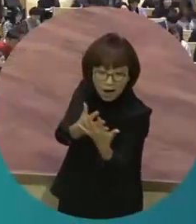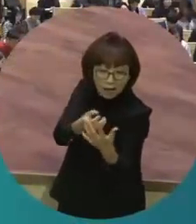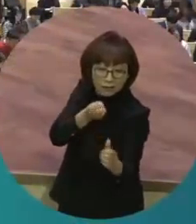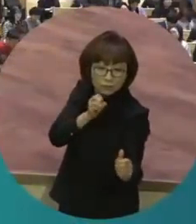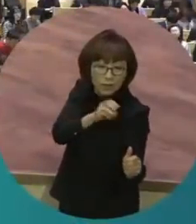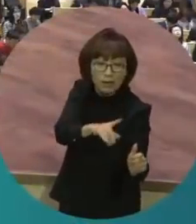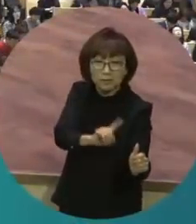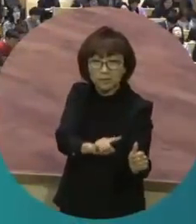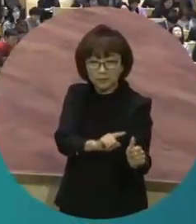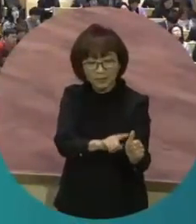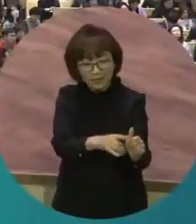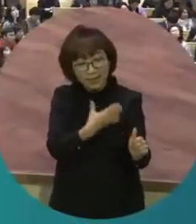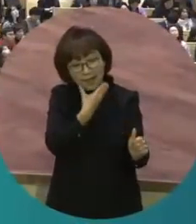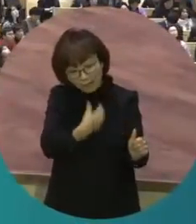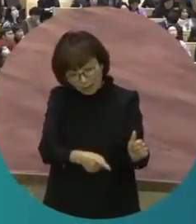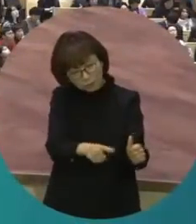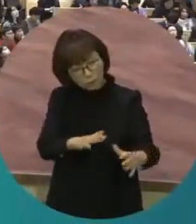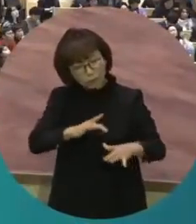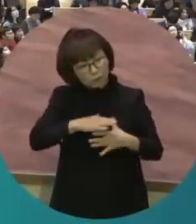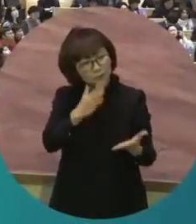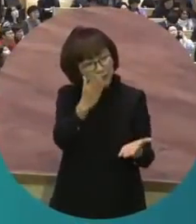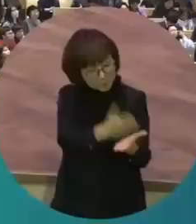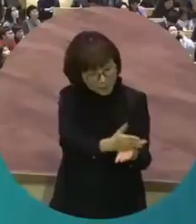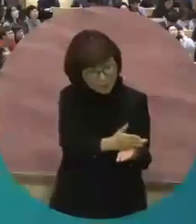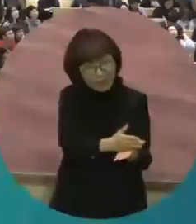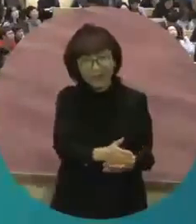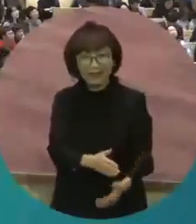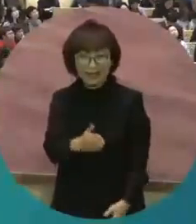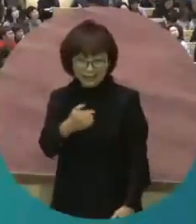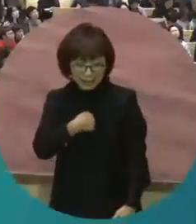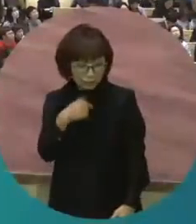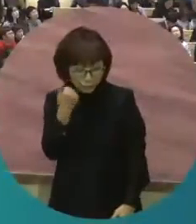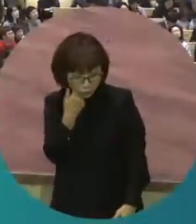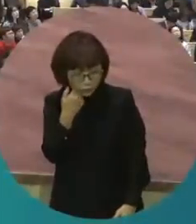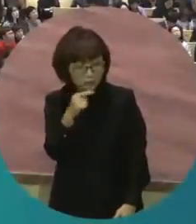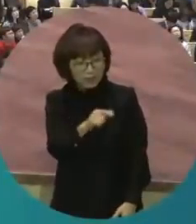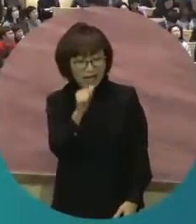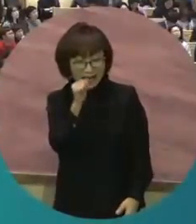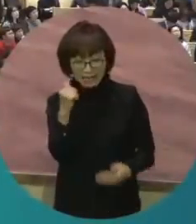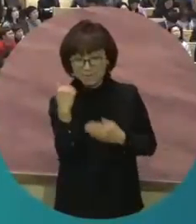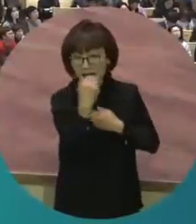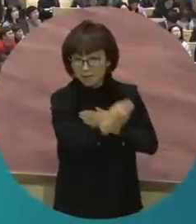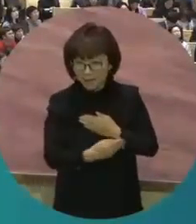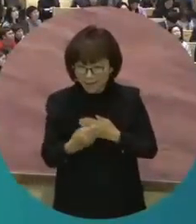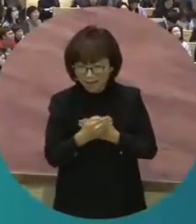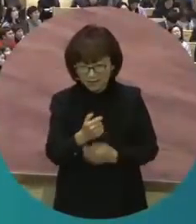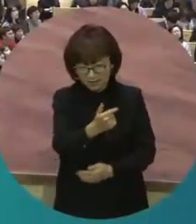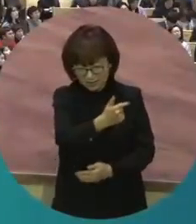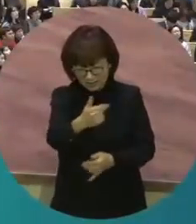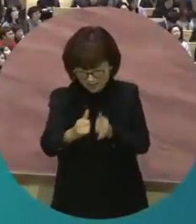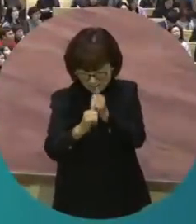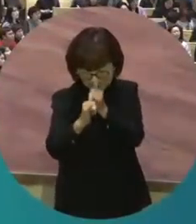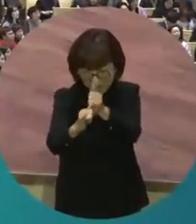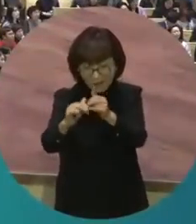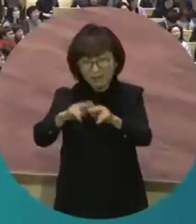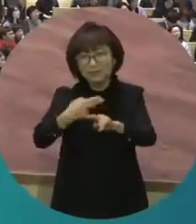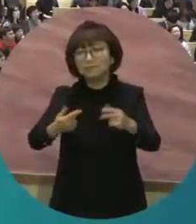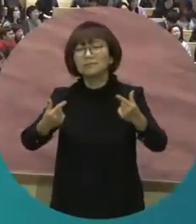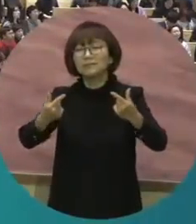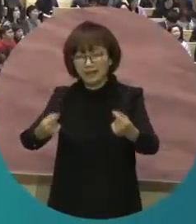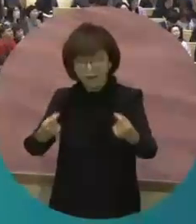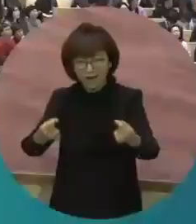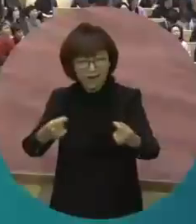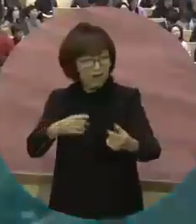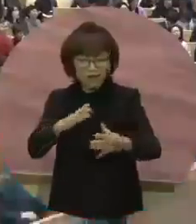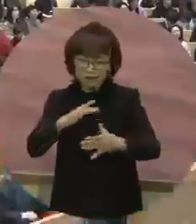이르시되, 아브라함아 두려워하지 말라. 나는 너 방패요 너의 지극히 큰 상급이니라.